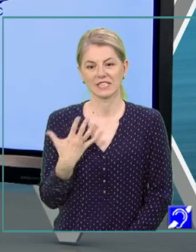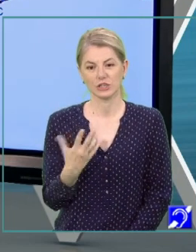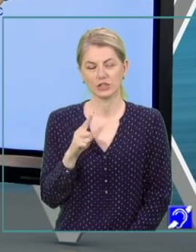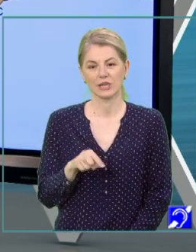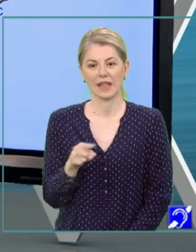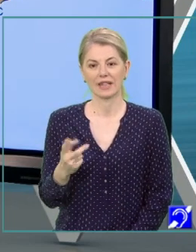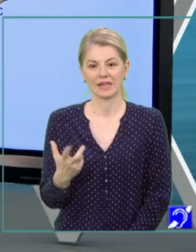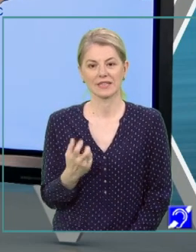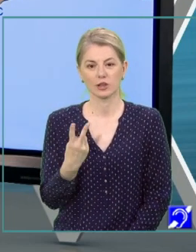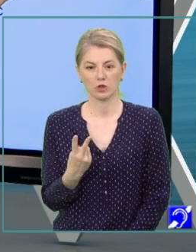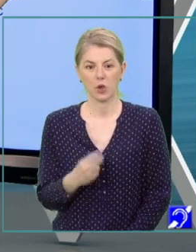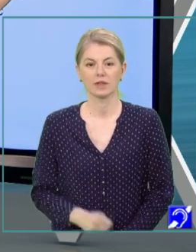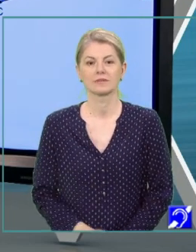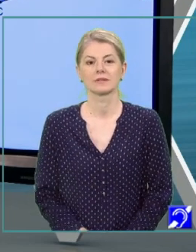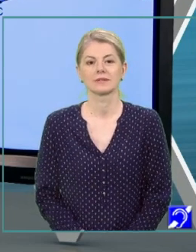5 radical din 2.